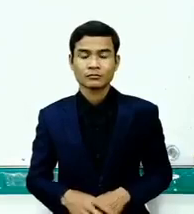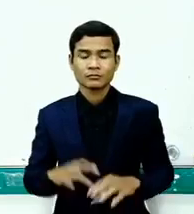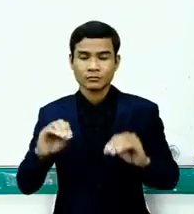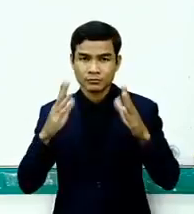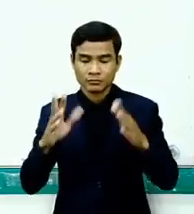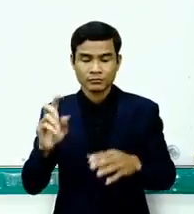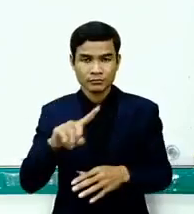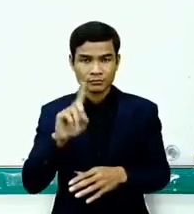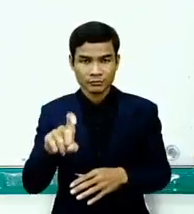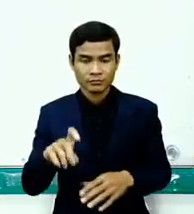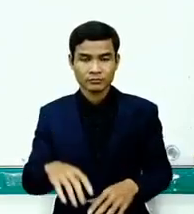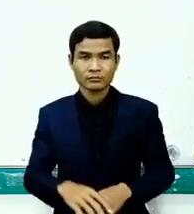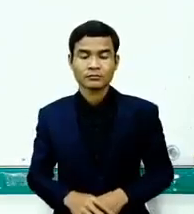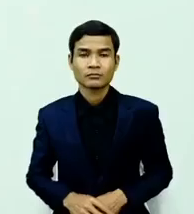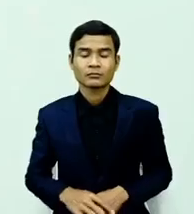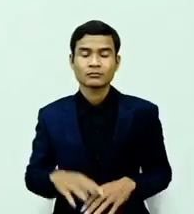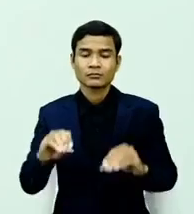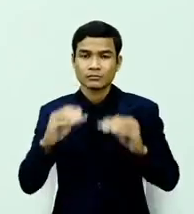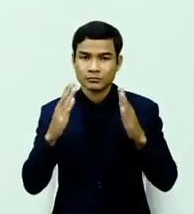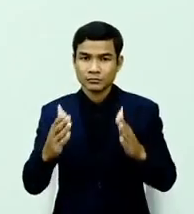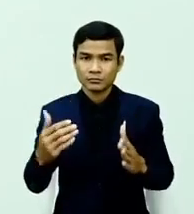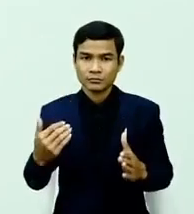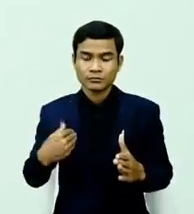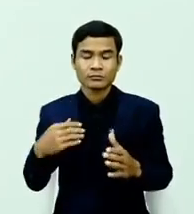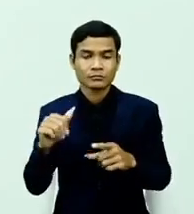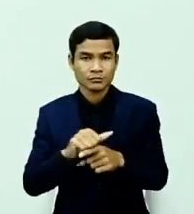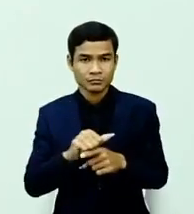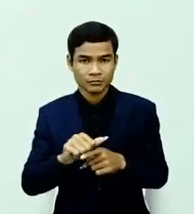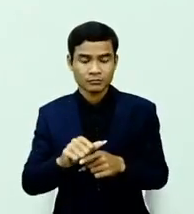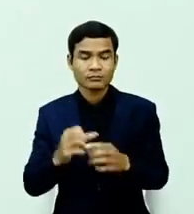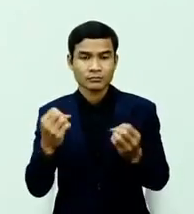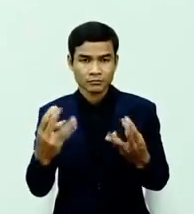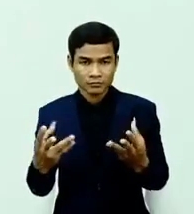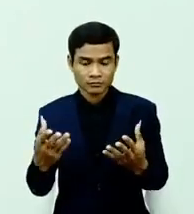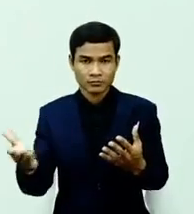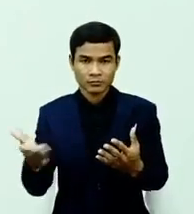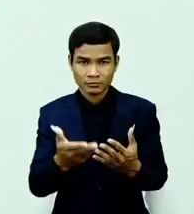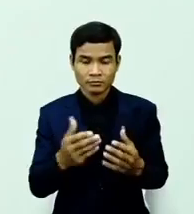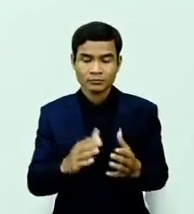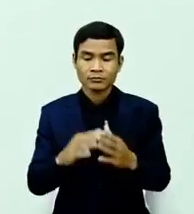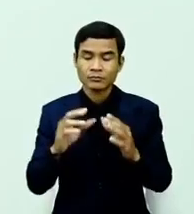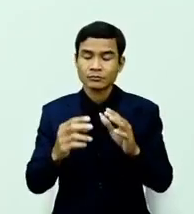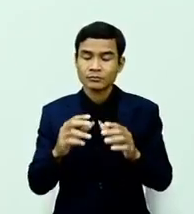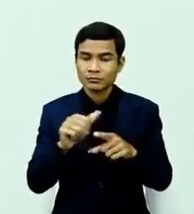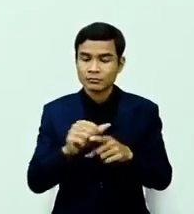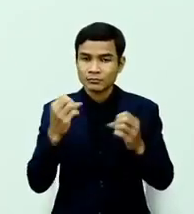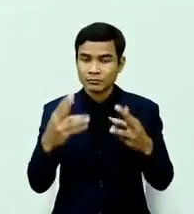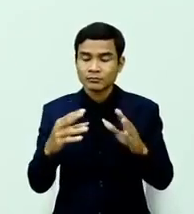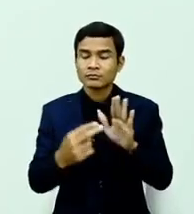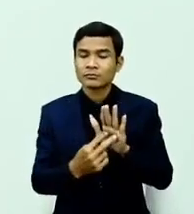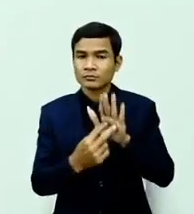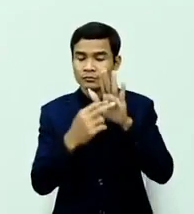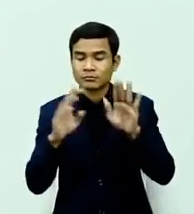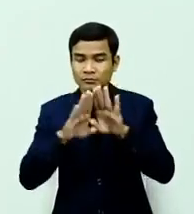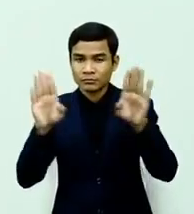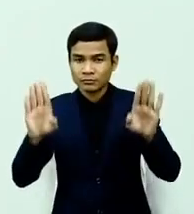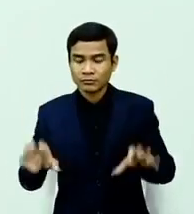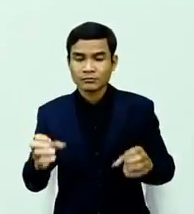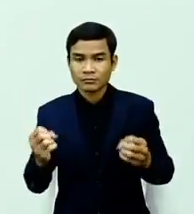សួរកូនណាតើអ្នកគ្រូមានលំហាត់ចាប៉ុន្មានមកបង្ហាញកូននៅលើក្តារខៀននេះចាអ្នក